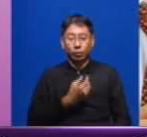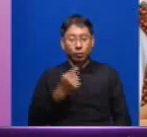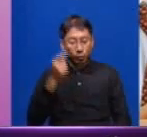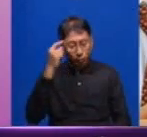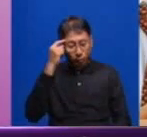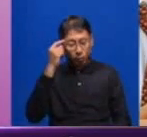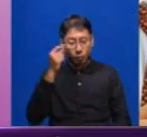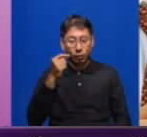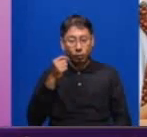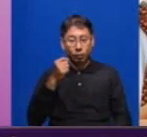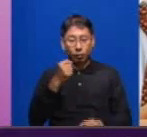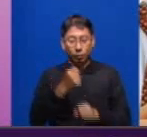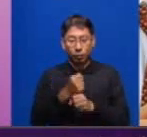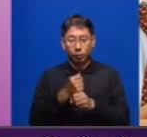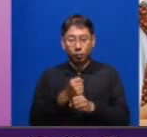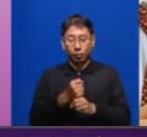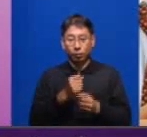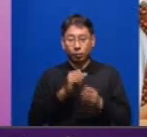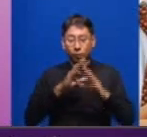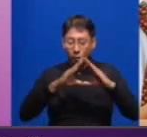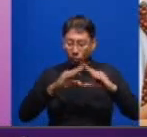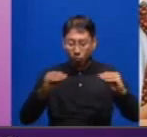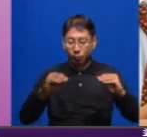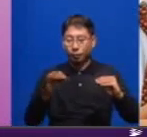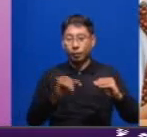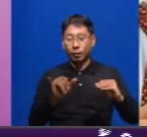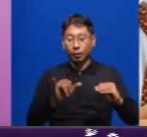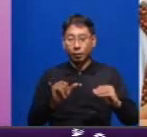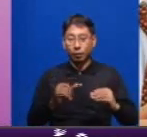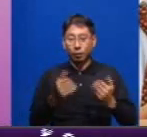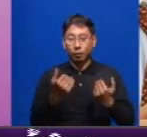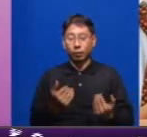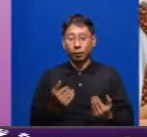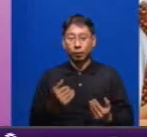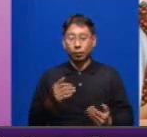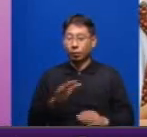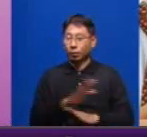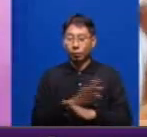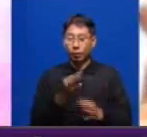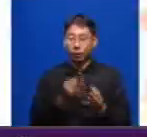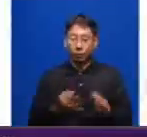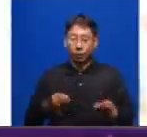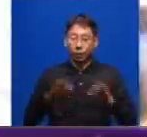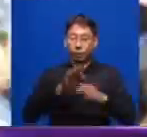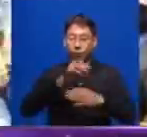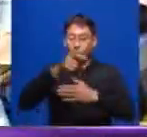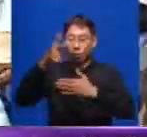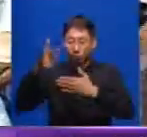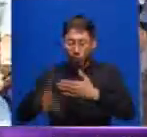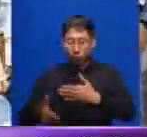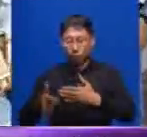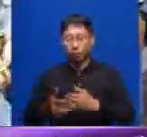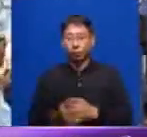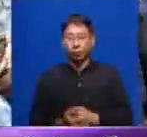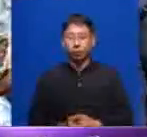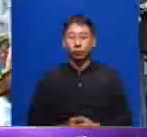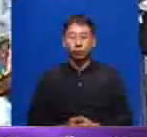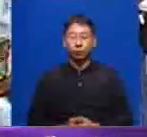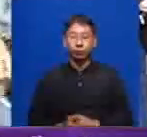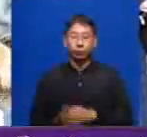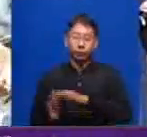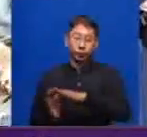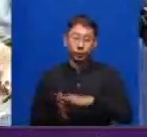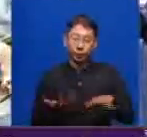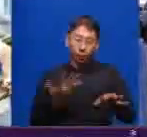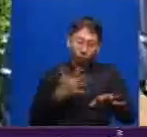ได้ว่ามันบรรยากาศมันไม่ดีคือถ้ามันไม่มีความจำเป็นก็ควรจะเลิก สอดคล้องกับมุมมองของภาคการท่องเ